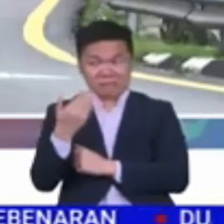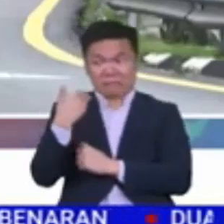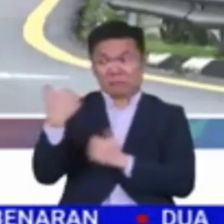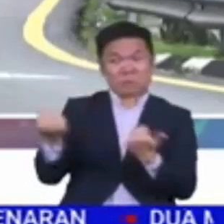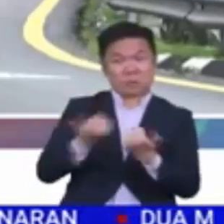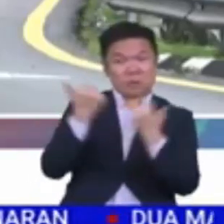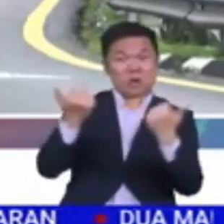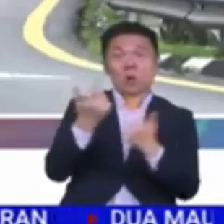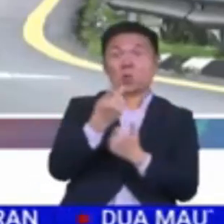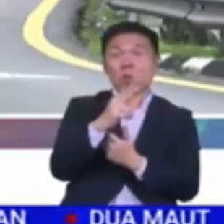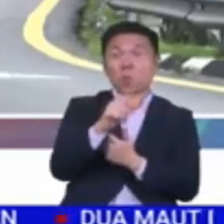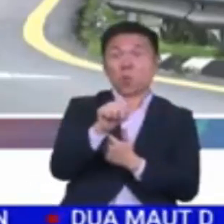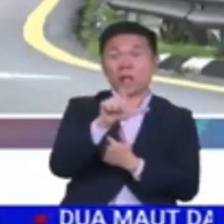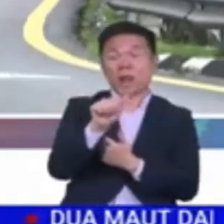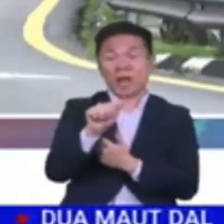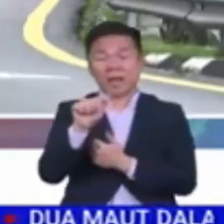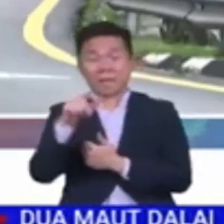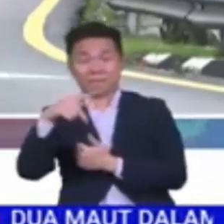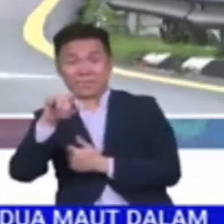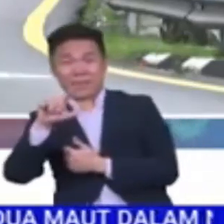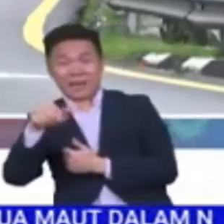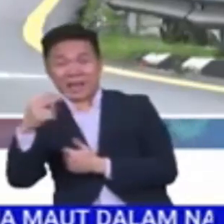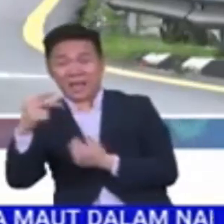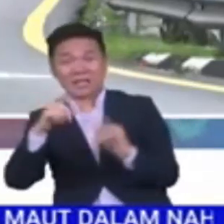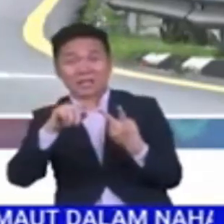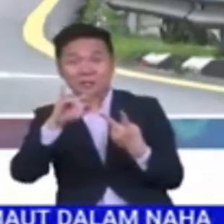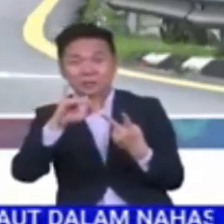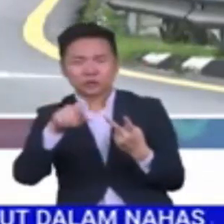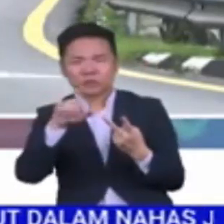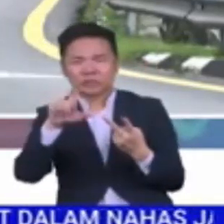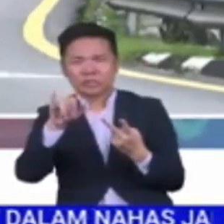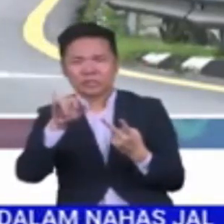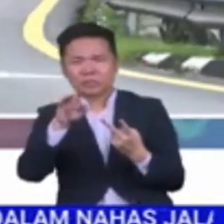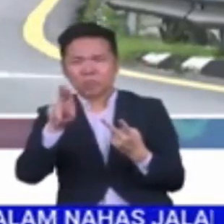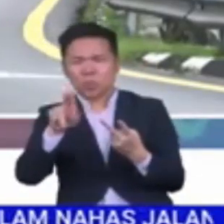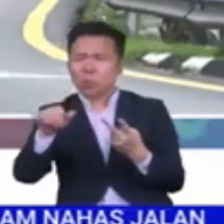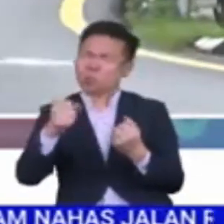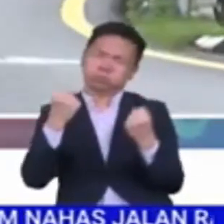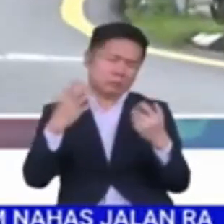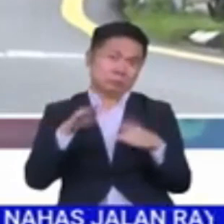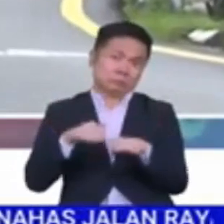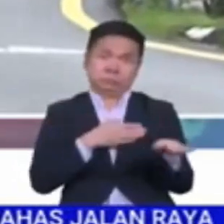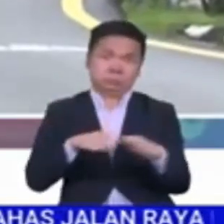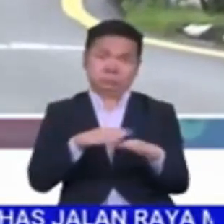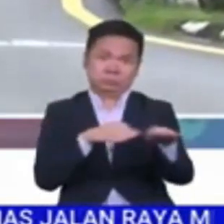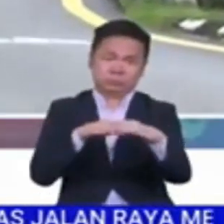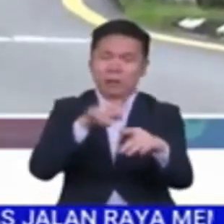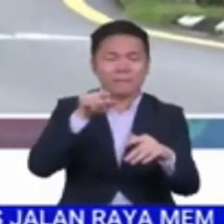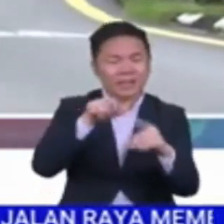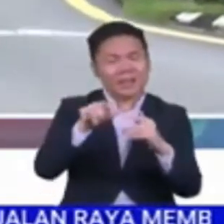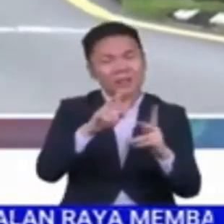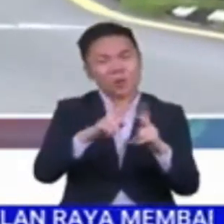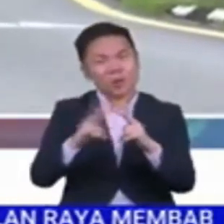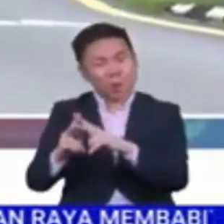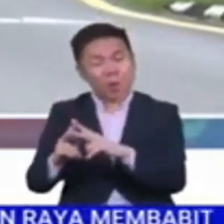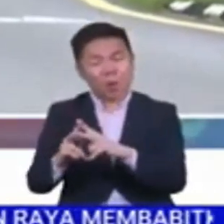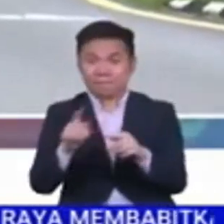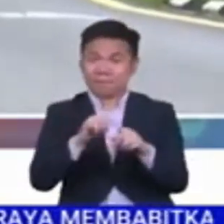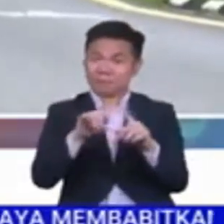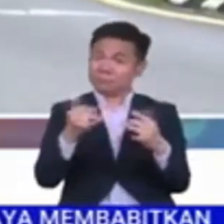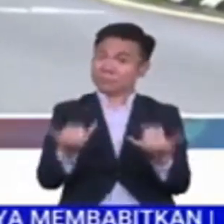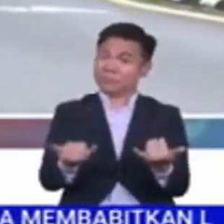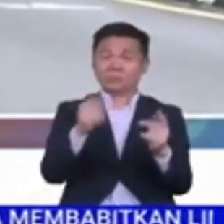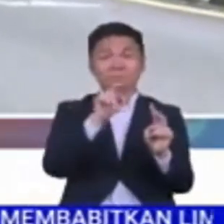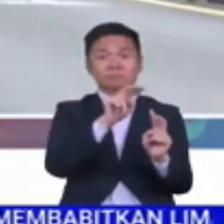lepas di Kuala Pilah tu dan Jelebu terdapat pertambahan kenderaan, orang balik beraya, pergi raya balik sebagainya. Tapi untuk hari